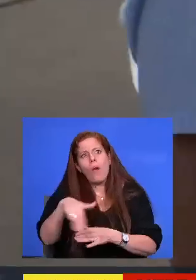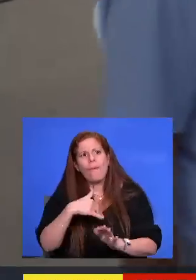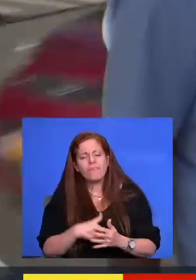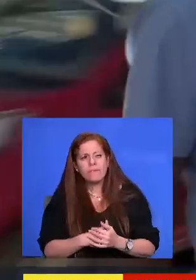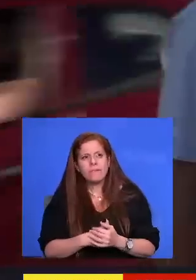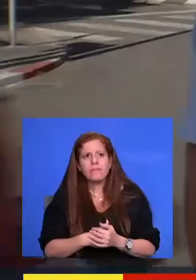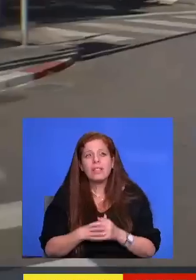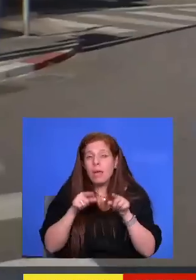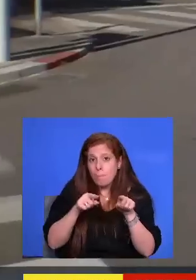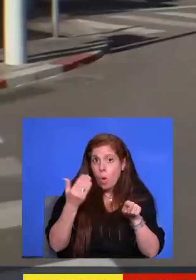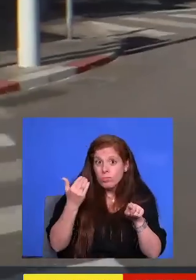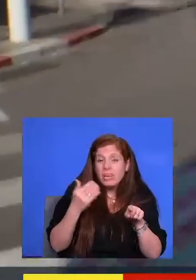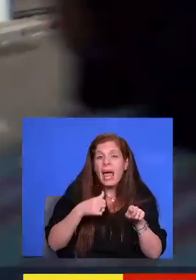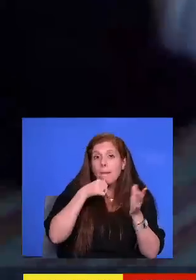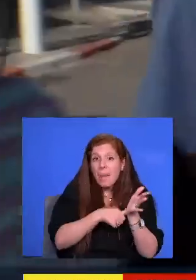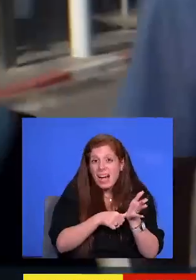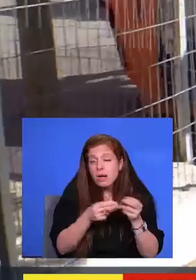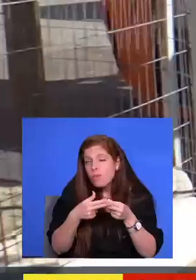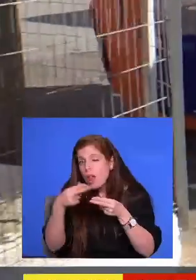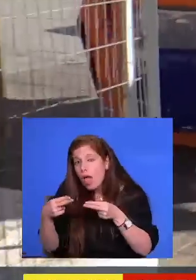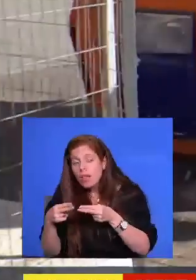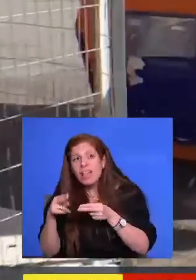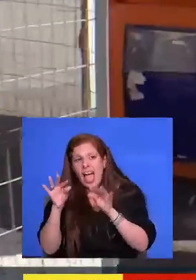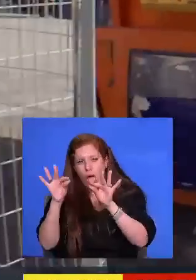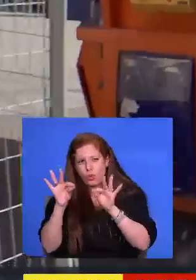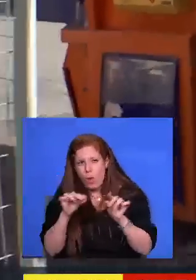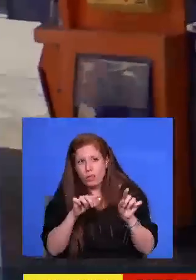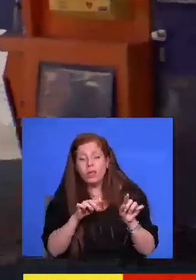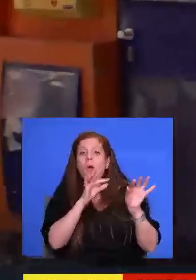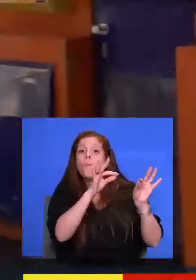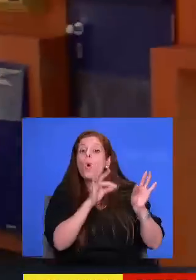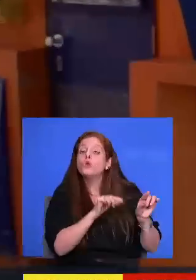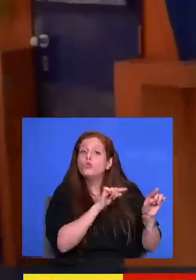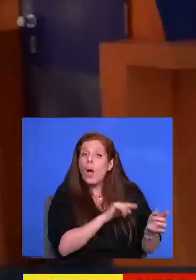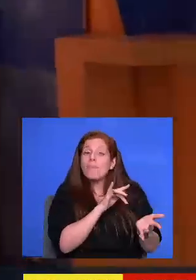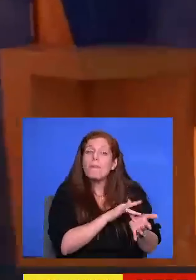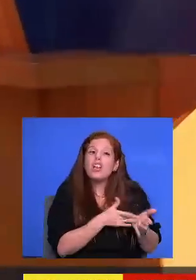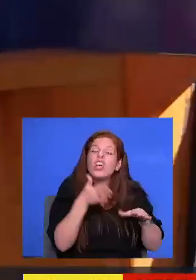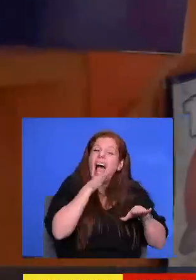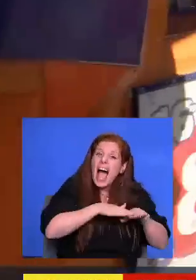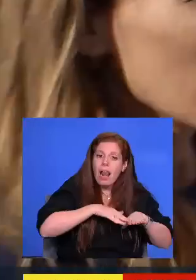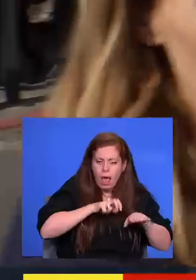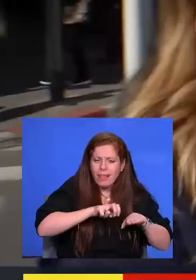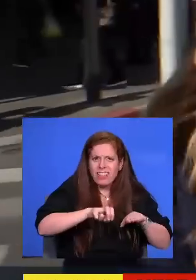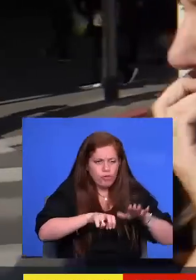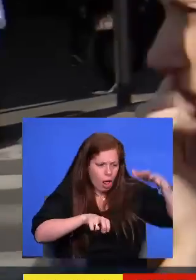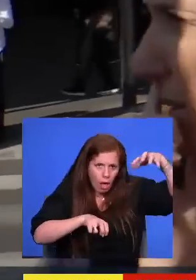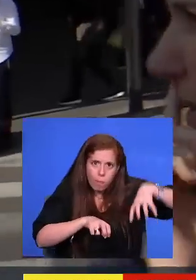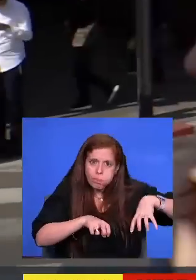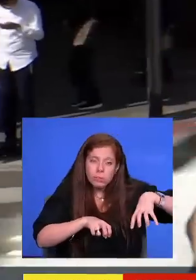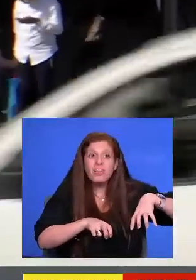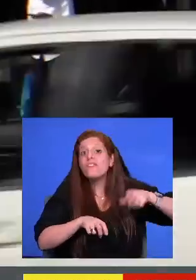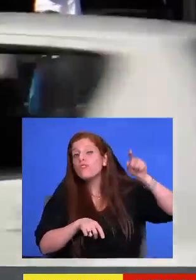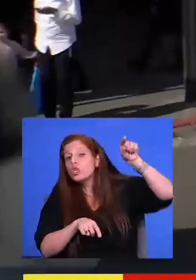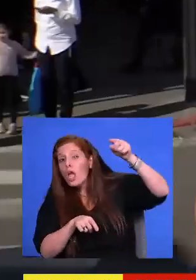מזמן היה פה בנק, ולידו ממש צמוד אליו דוכן. פה יש לנו דוכן שנמצא ממש על הנתיב של ההליכה, ושם יש עוד